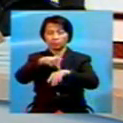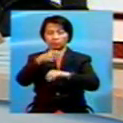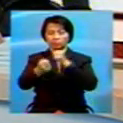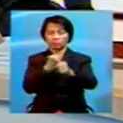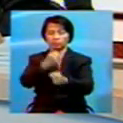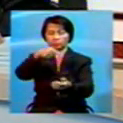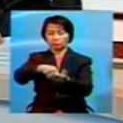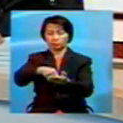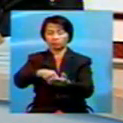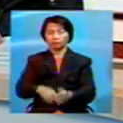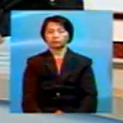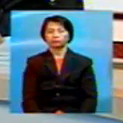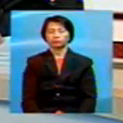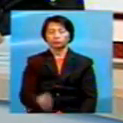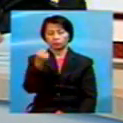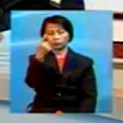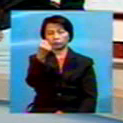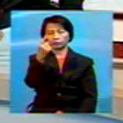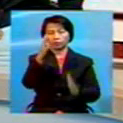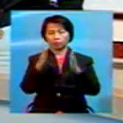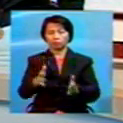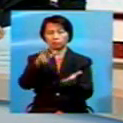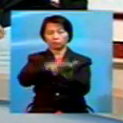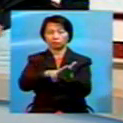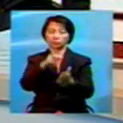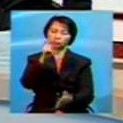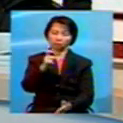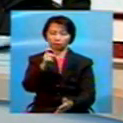tahun ini sekurang-kurangnya 11 orang disahkan